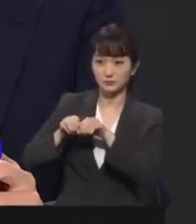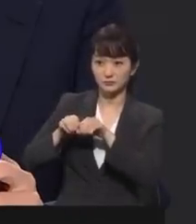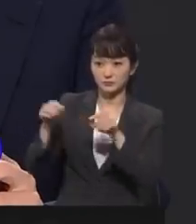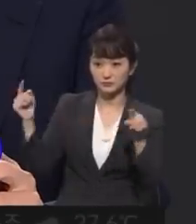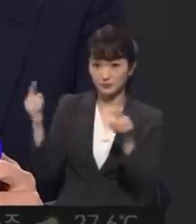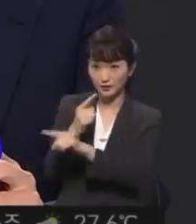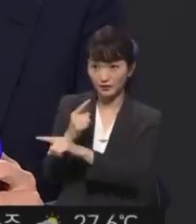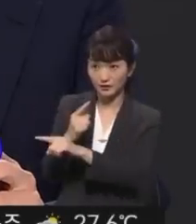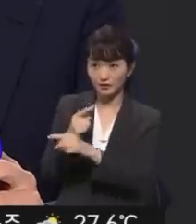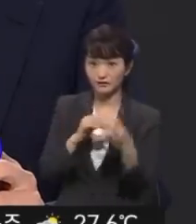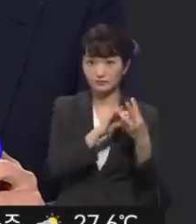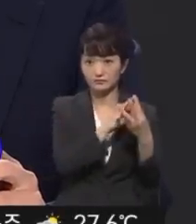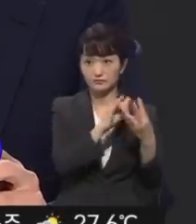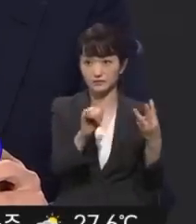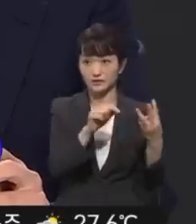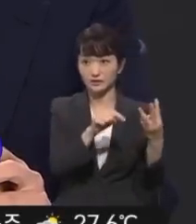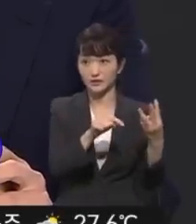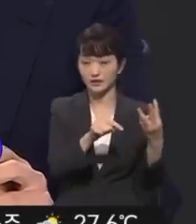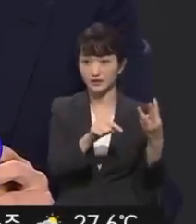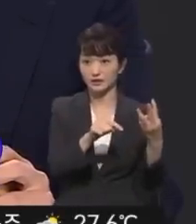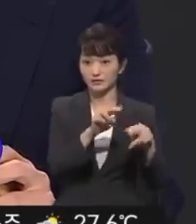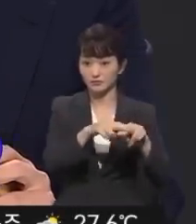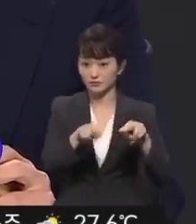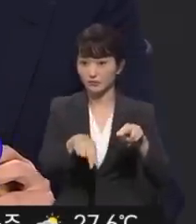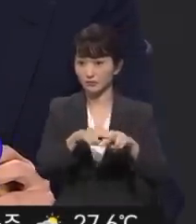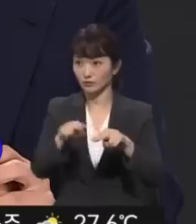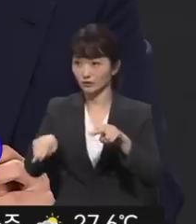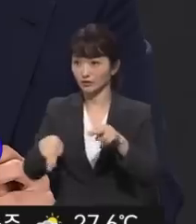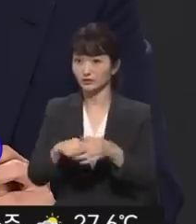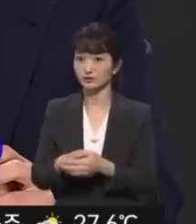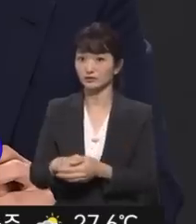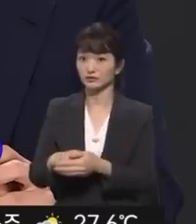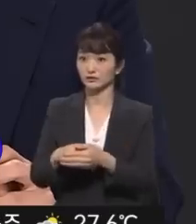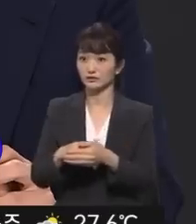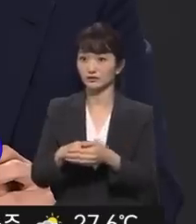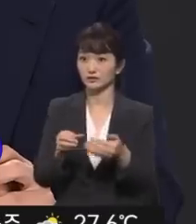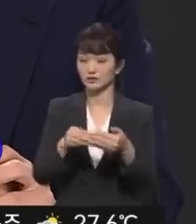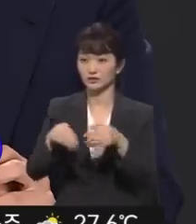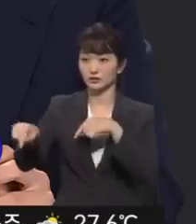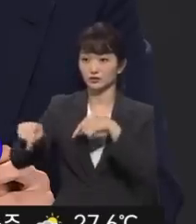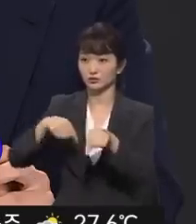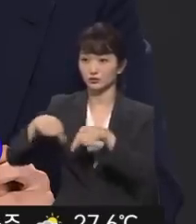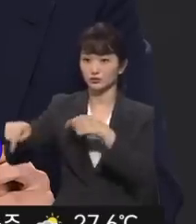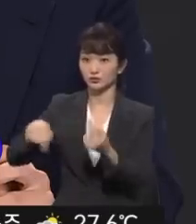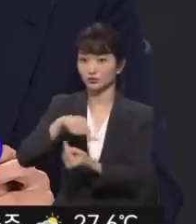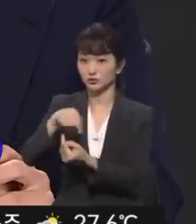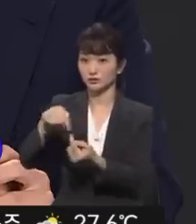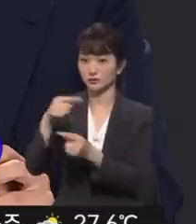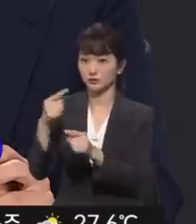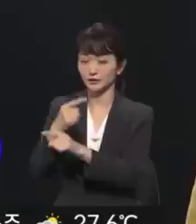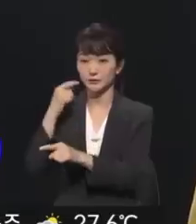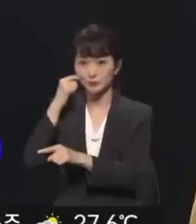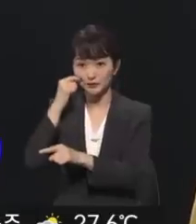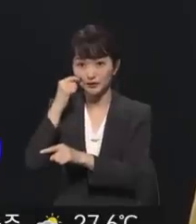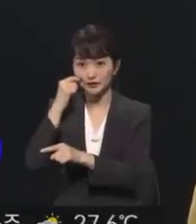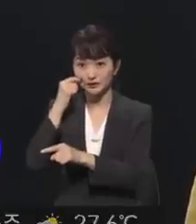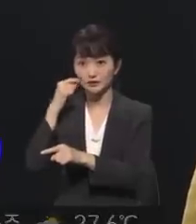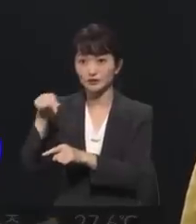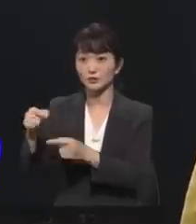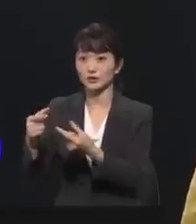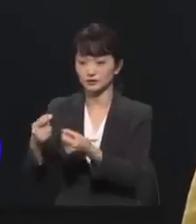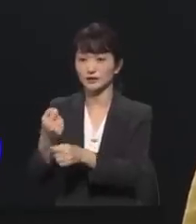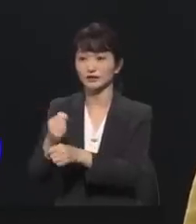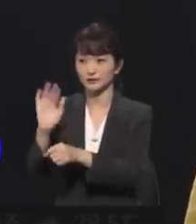지도 체제가 전환이 되는 건 아니었지 않습니까 그런데 실제로 그것이 그렇게 된 것이고 그러면 이것은 이 3명이 한 것이 아니라 이 세면